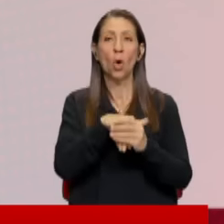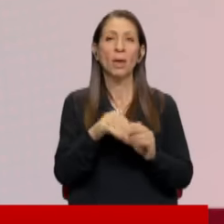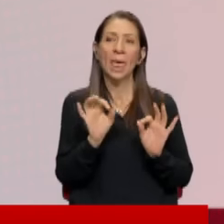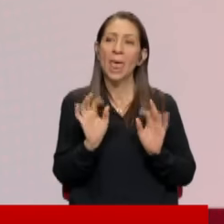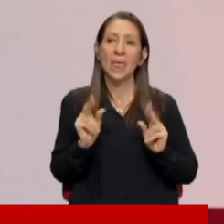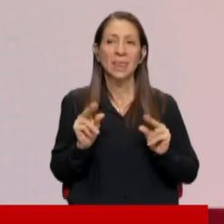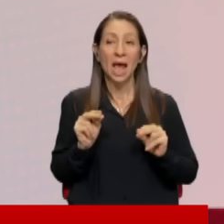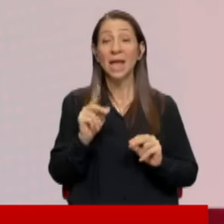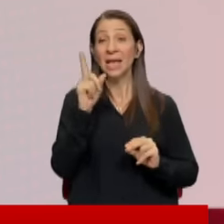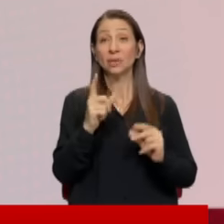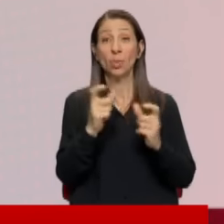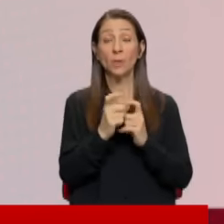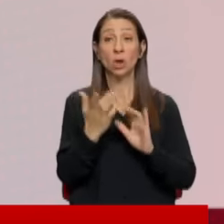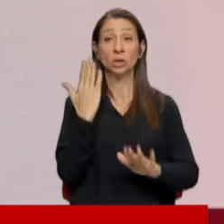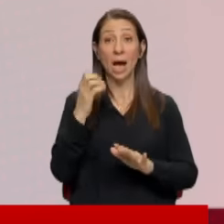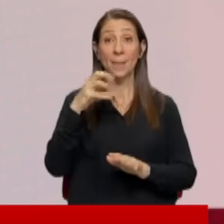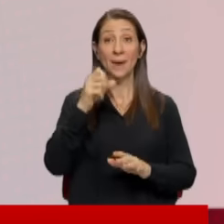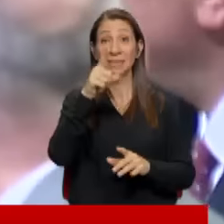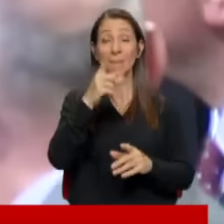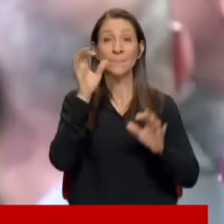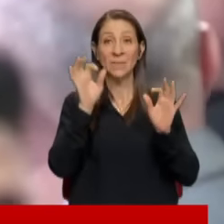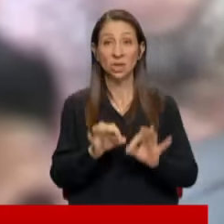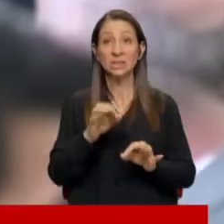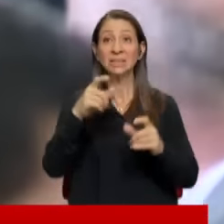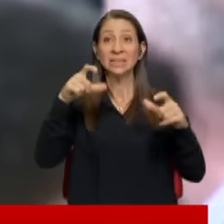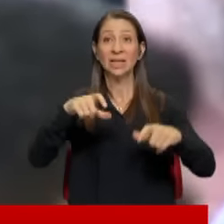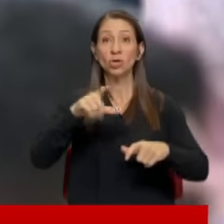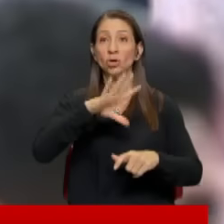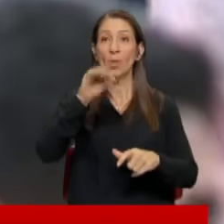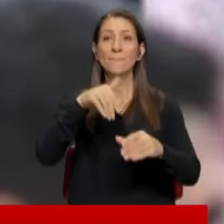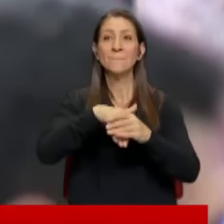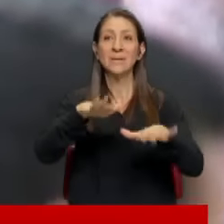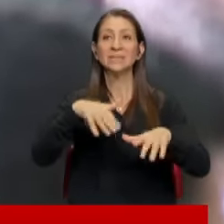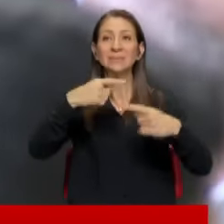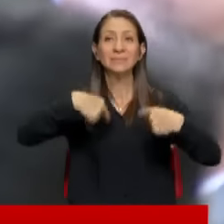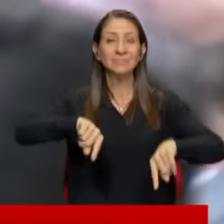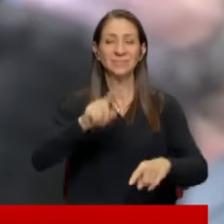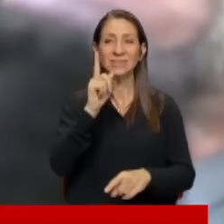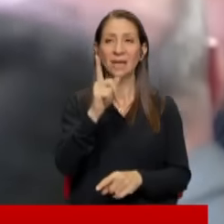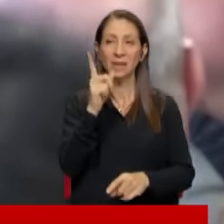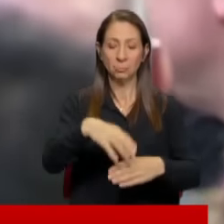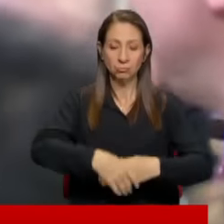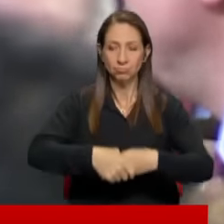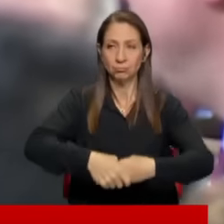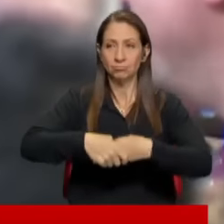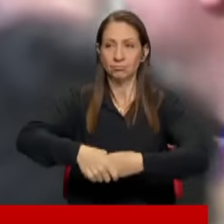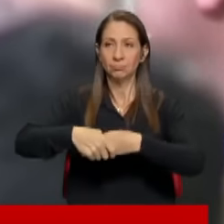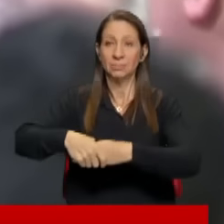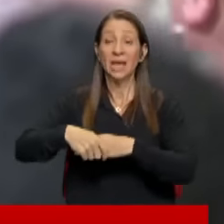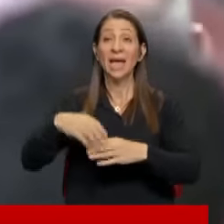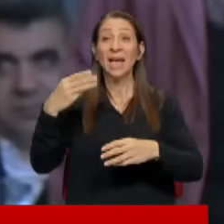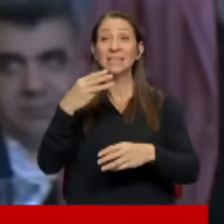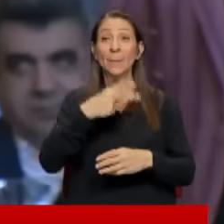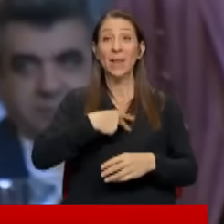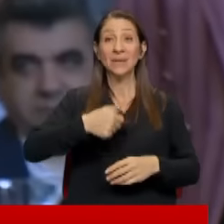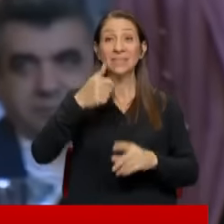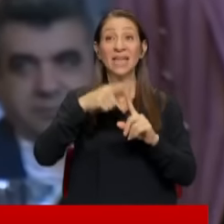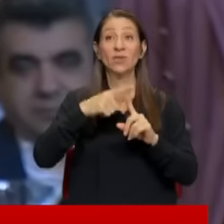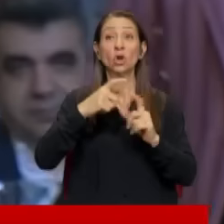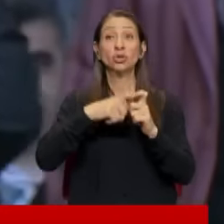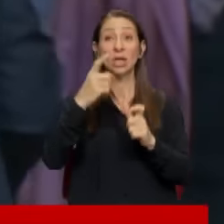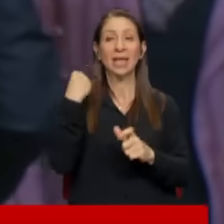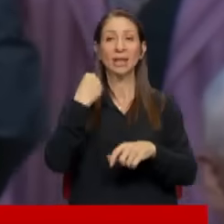yeterli. İlk toplantı öncesi AK Parti sıralarından başlayarak salondaki tüm meclis üyeleriyle tek tek tokalaştı. Esenler Belediye Başkanı Tevfik